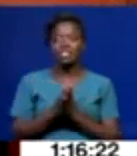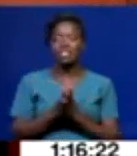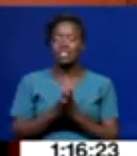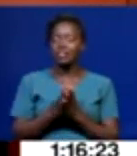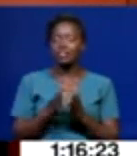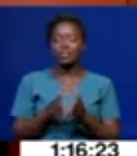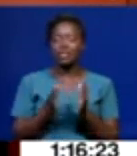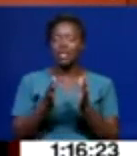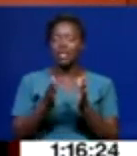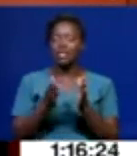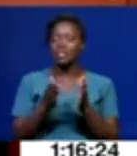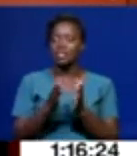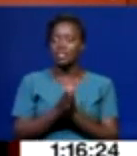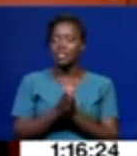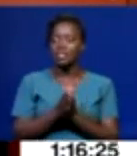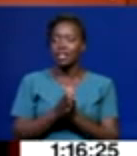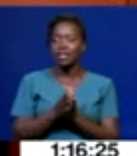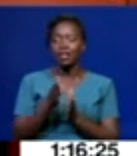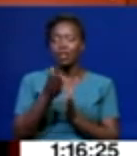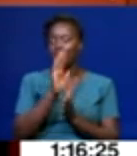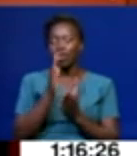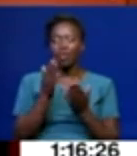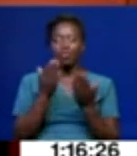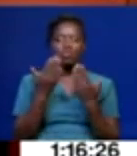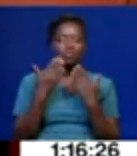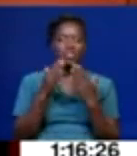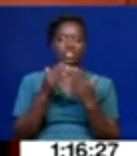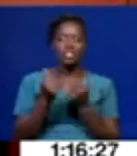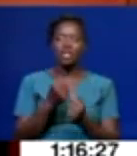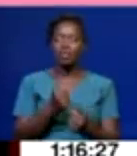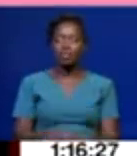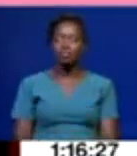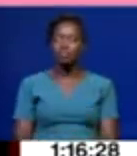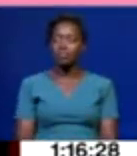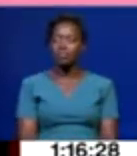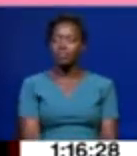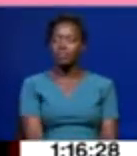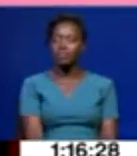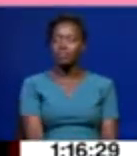na Mungu amechukua mavuno yake, kwa sababu sisi binadamu hatuna zaidi la kusema.